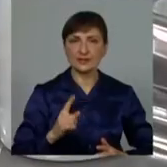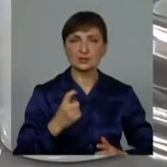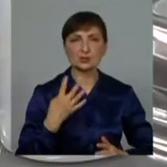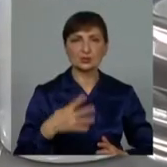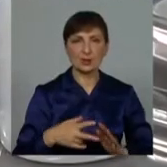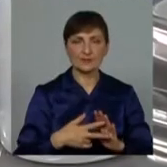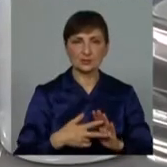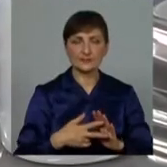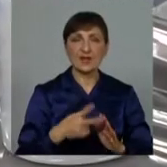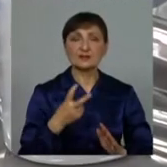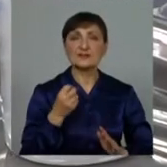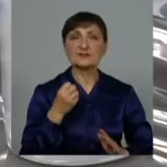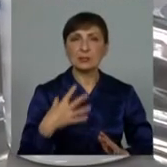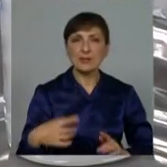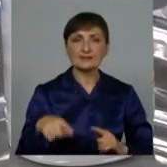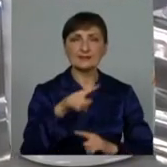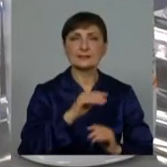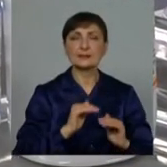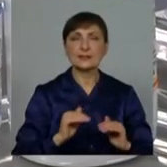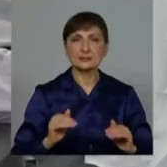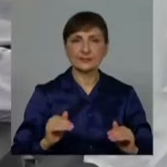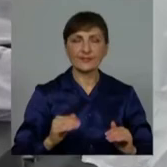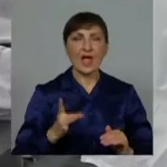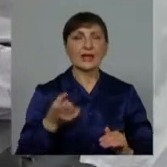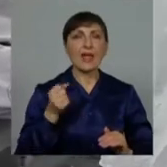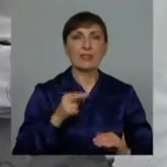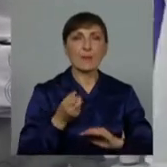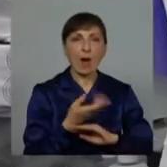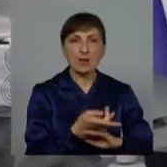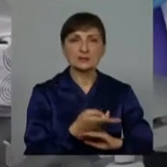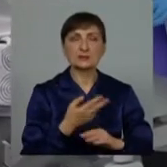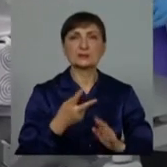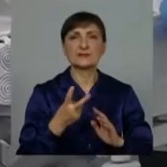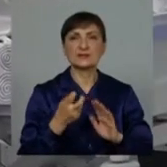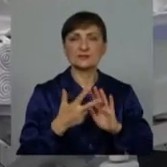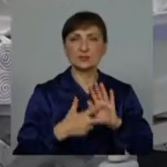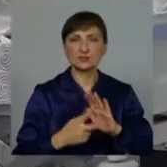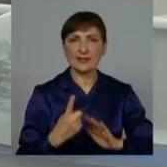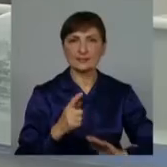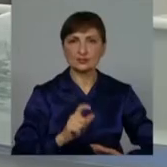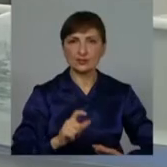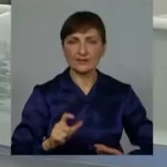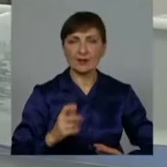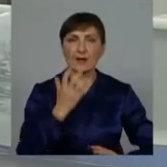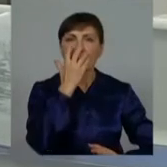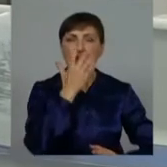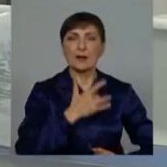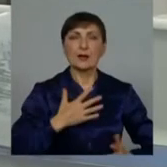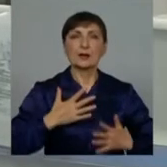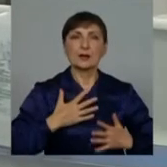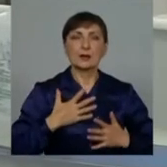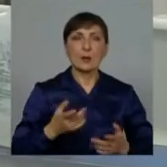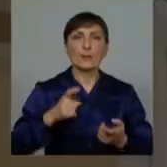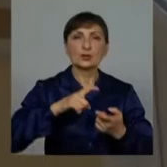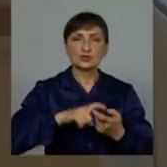4148 человек, 215 из них – дети. В реанимации находится 281 пациент. К аппаратам искусственной